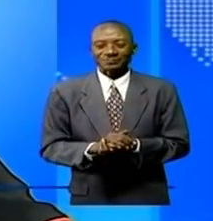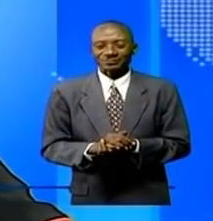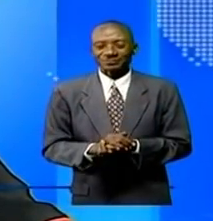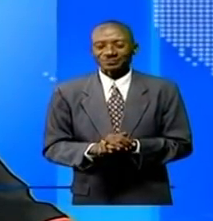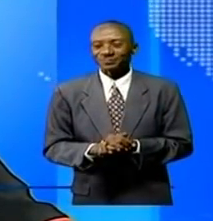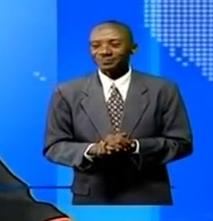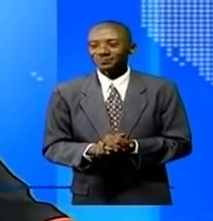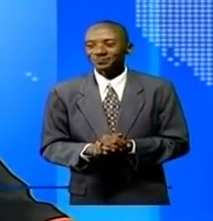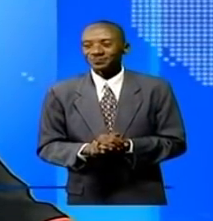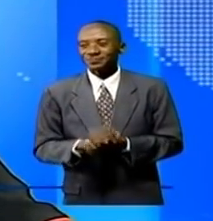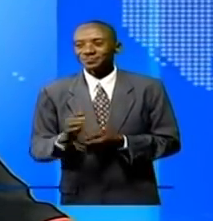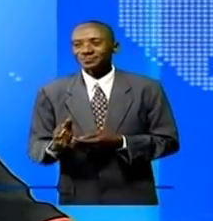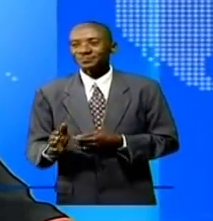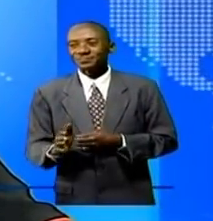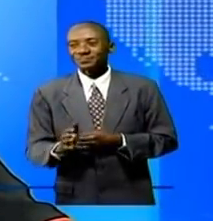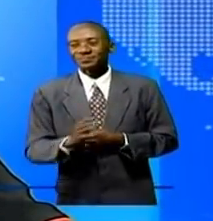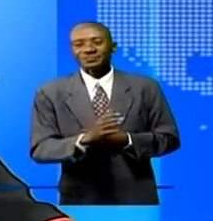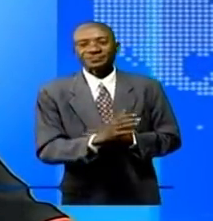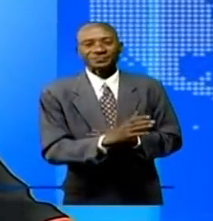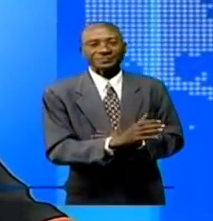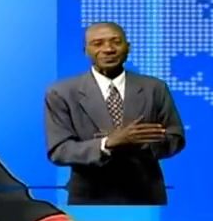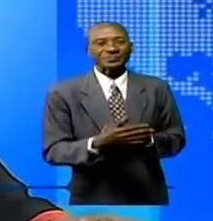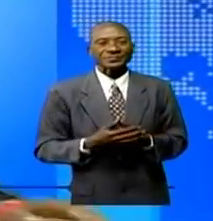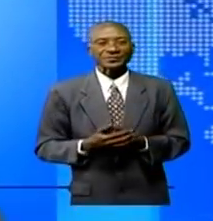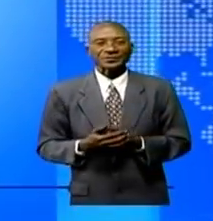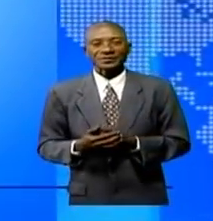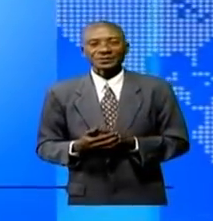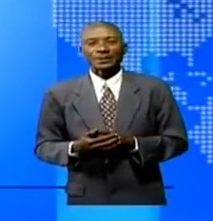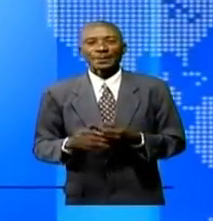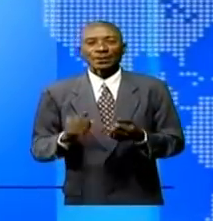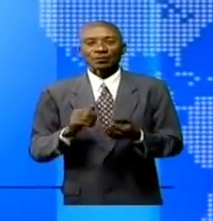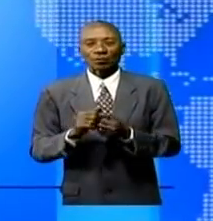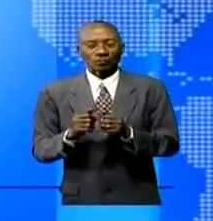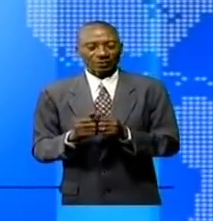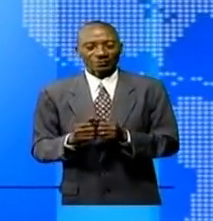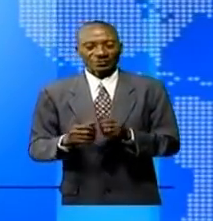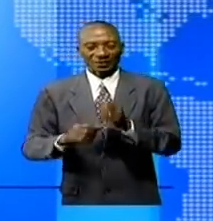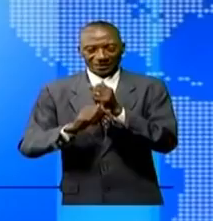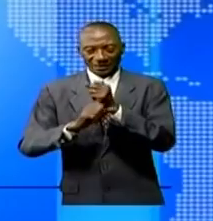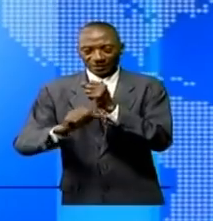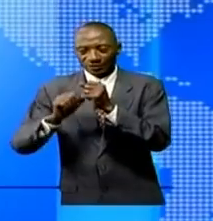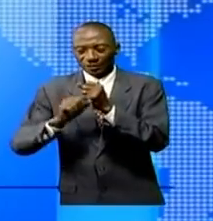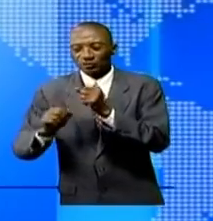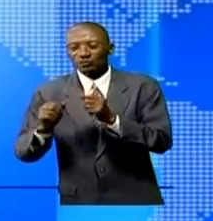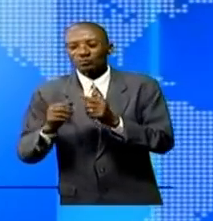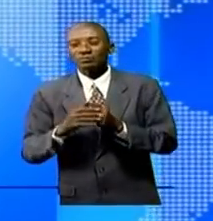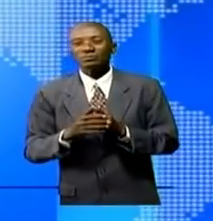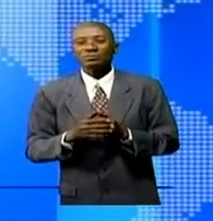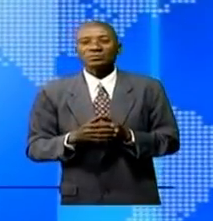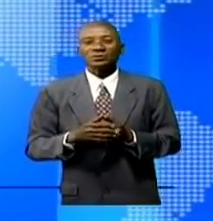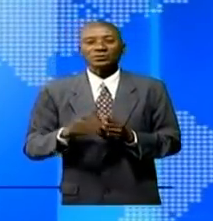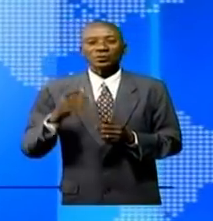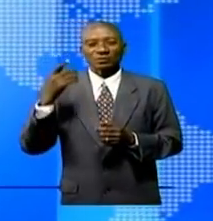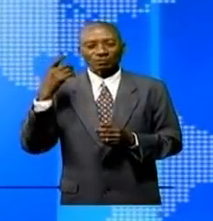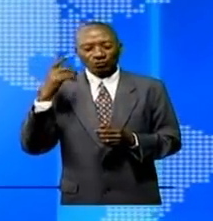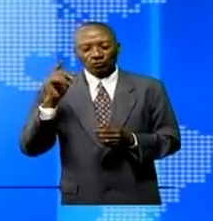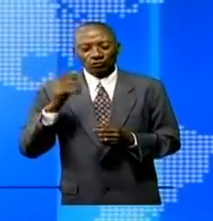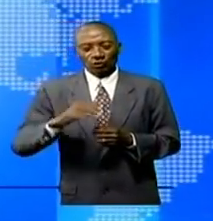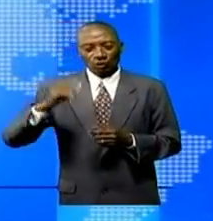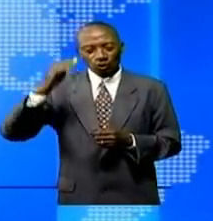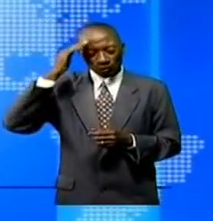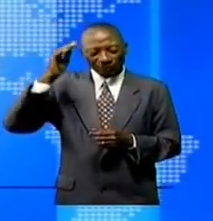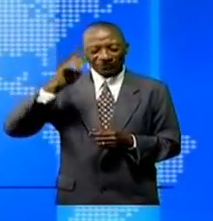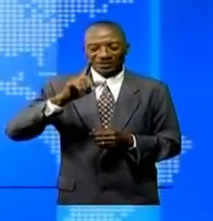du Plan poursuit avec sa campagne de sensibilisation sur le processus ITIE. Les étudiants de l'université de